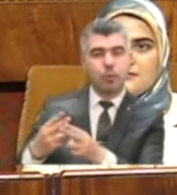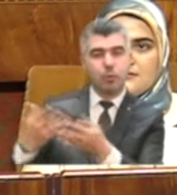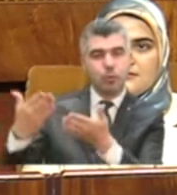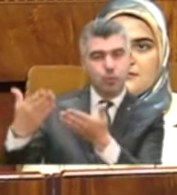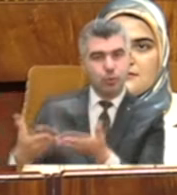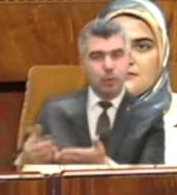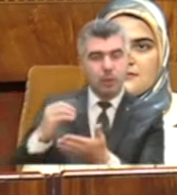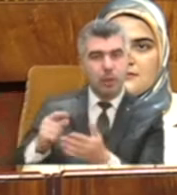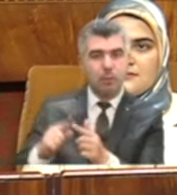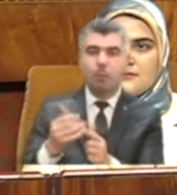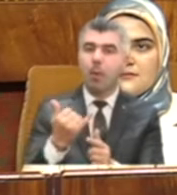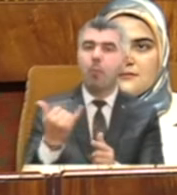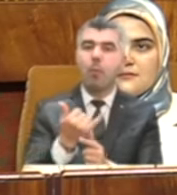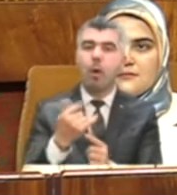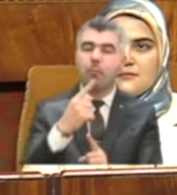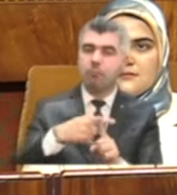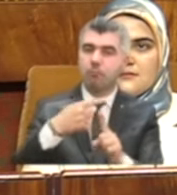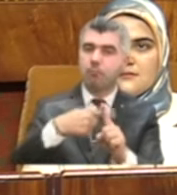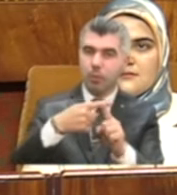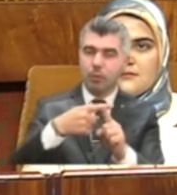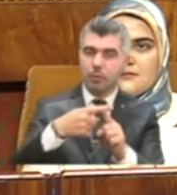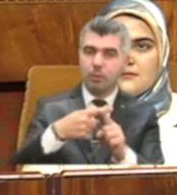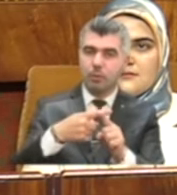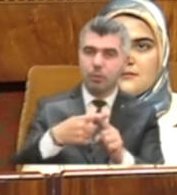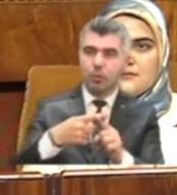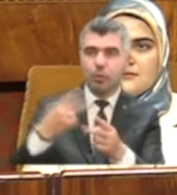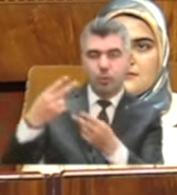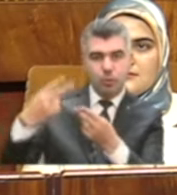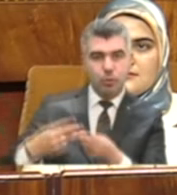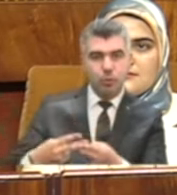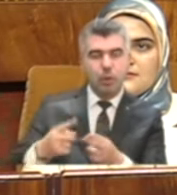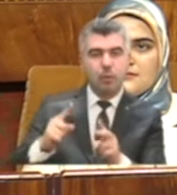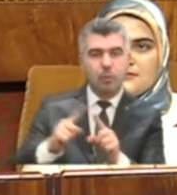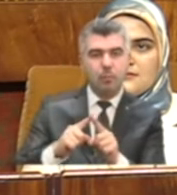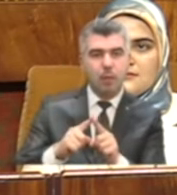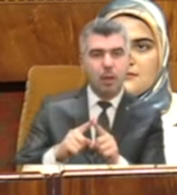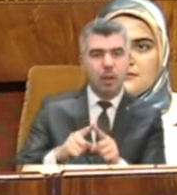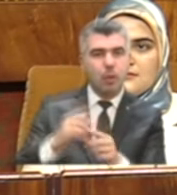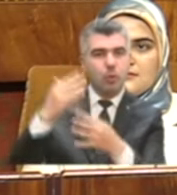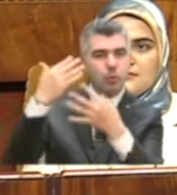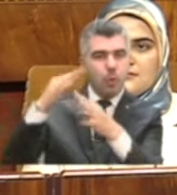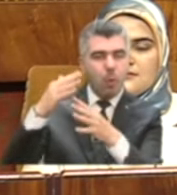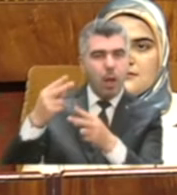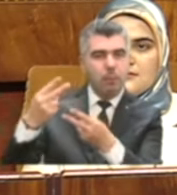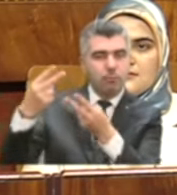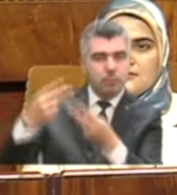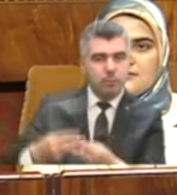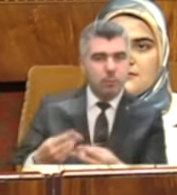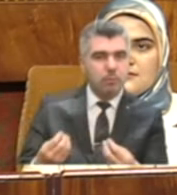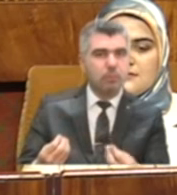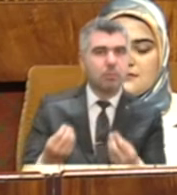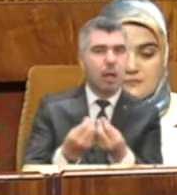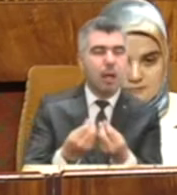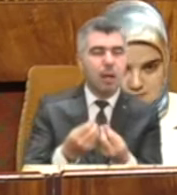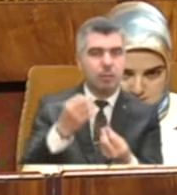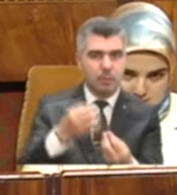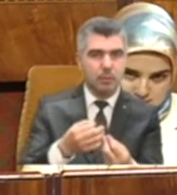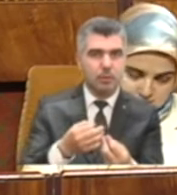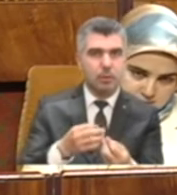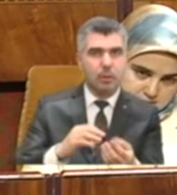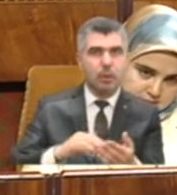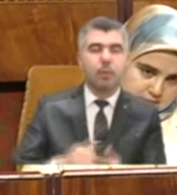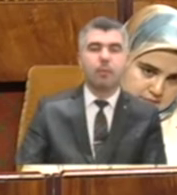واقع إيجابي، حيث أن دخول مغاربة العالم ينعش قطاع السياحة، وقد اتضح ذلك مؤخرا خلال أيام